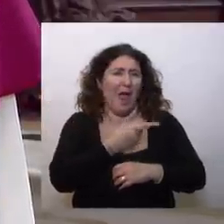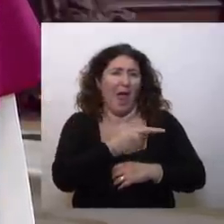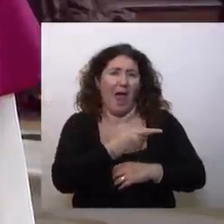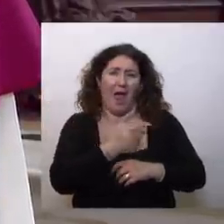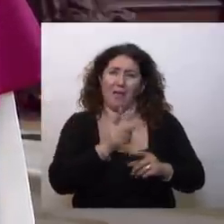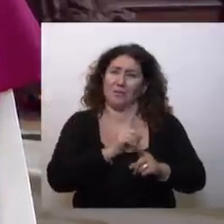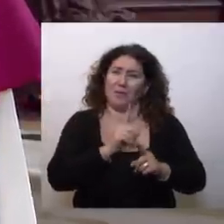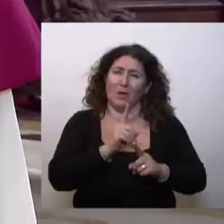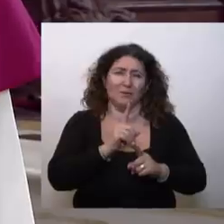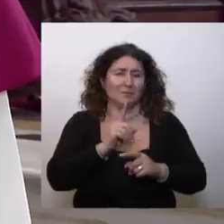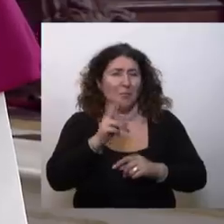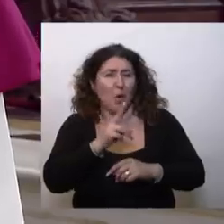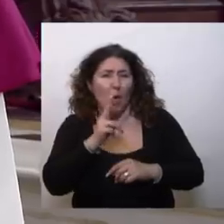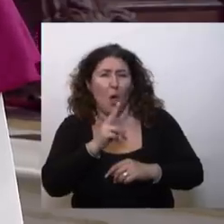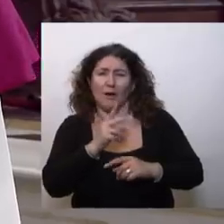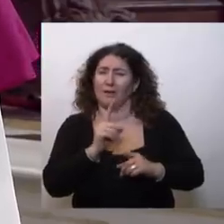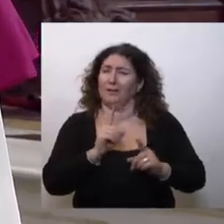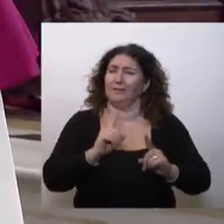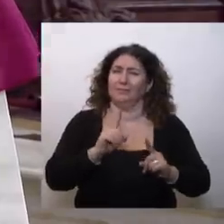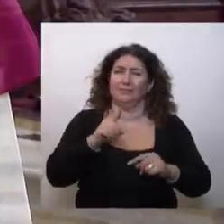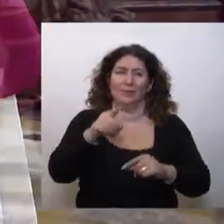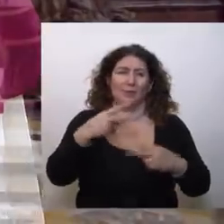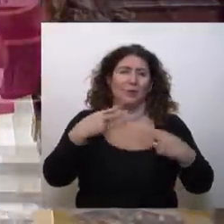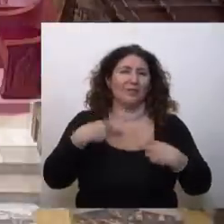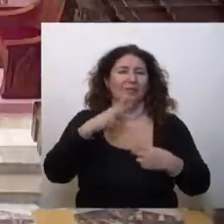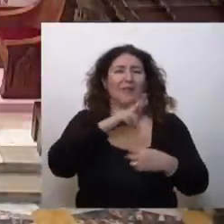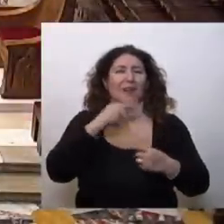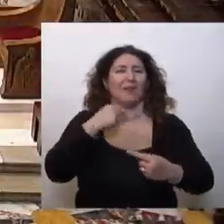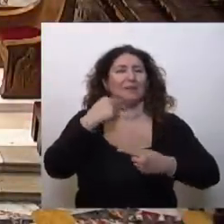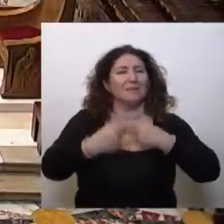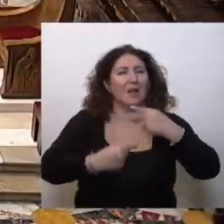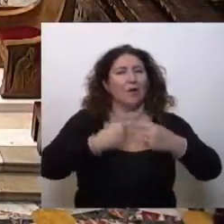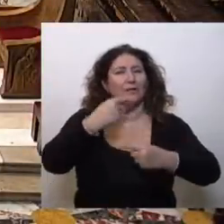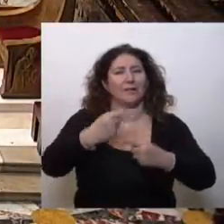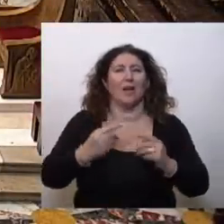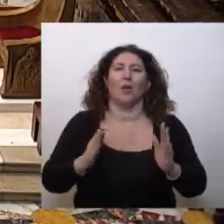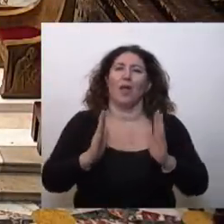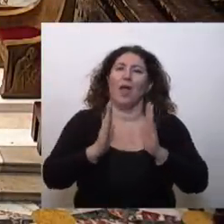nei secoli dei secoli. Amen.